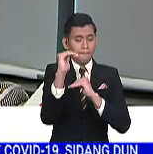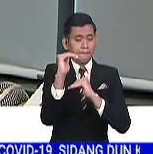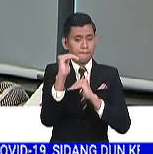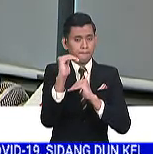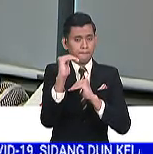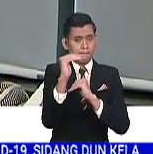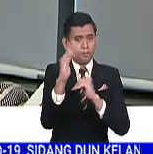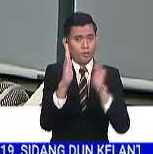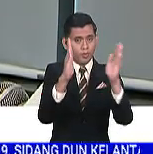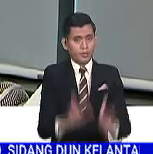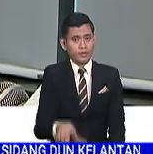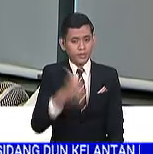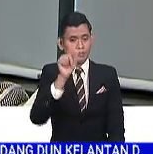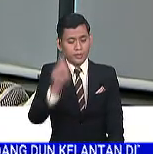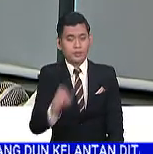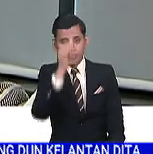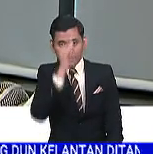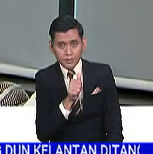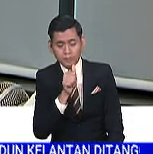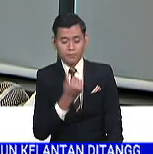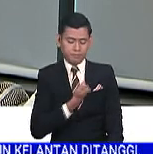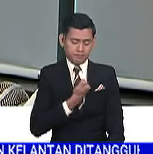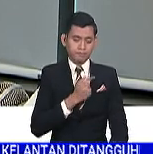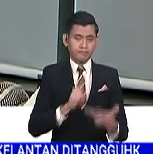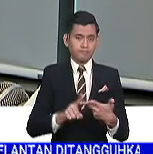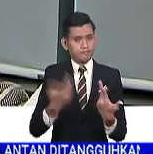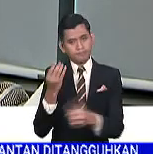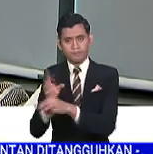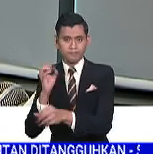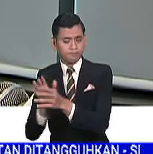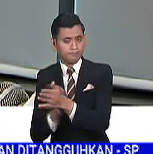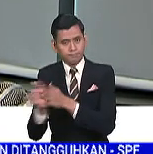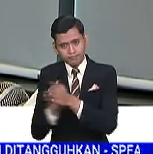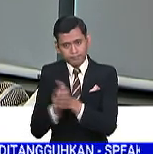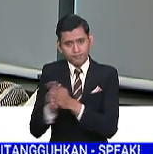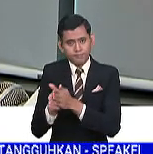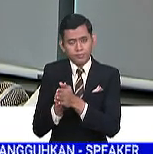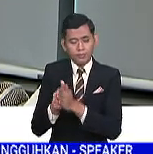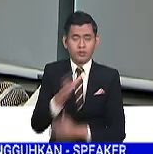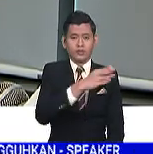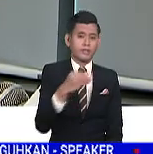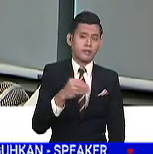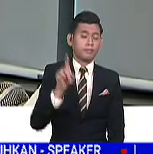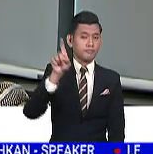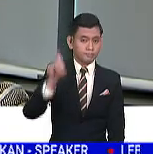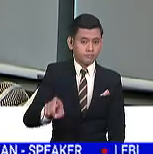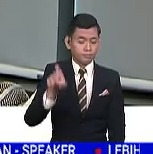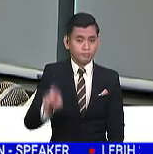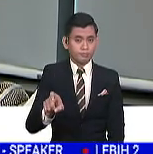tongkat, tabah, berdikari, kompetitif, kan? Dan mereka